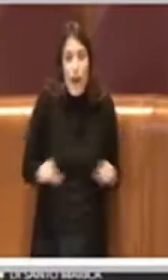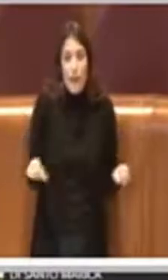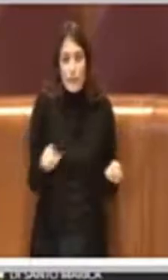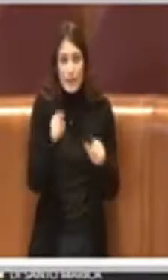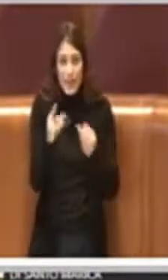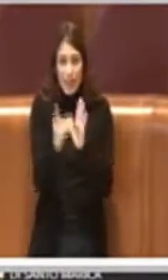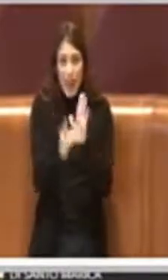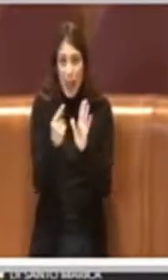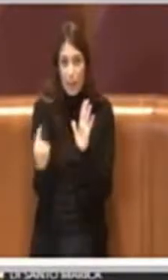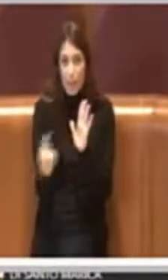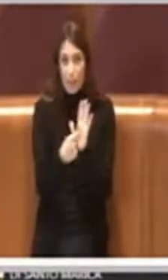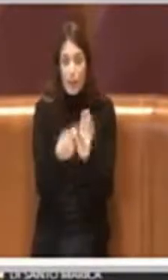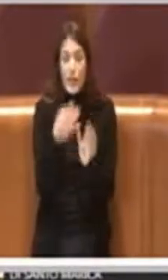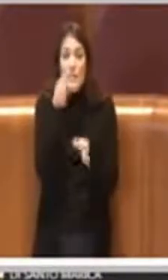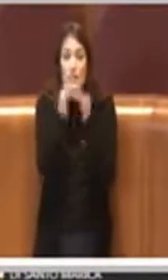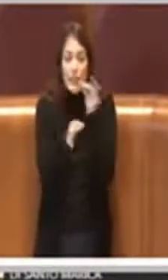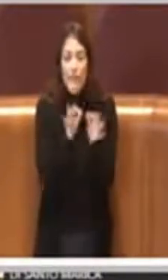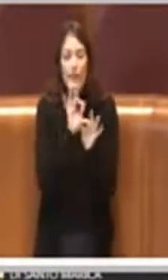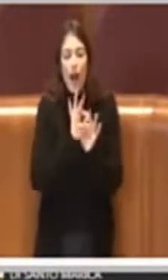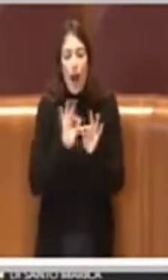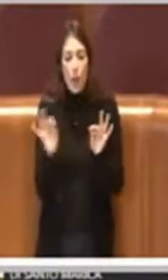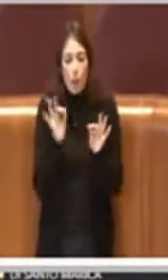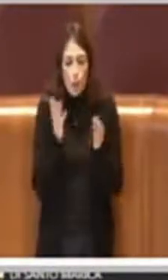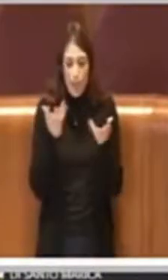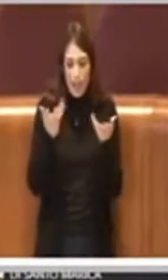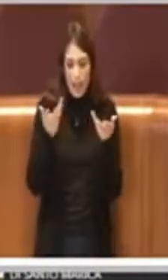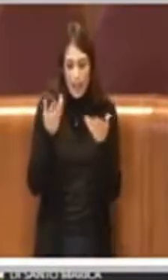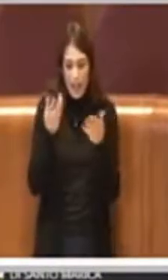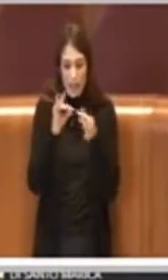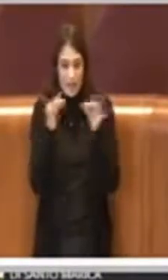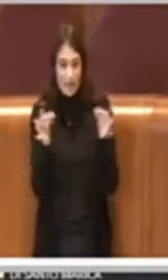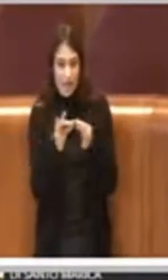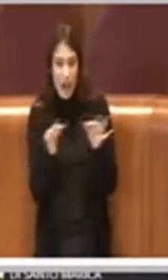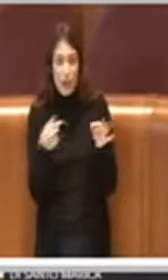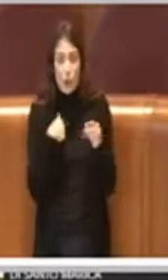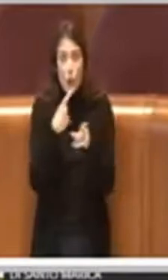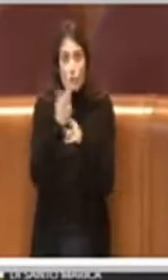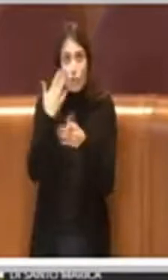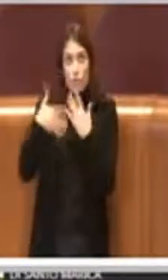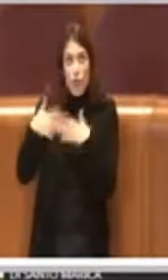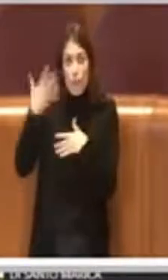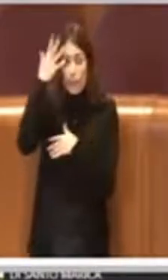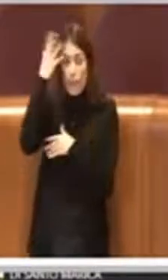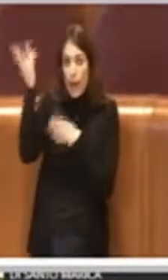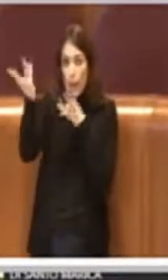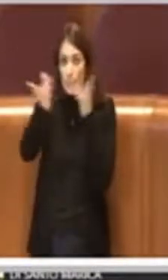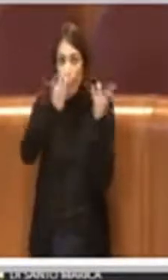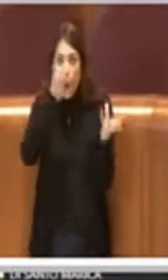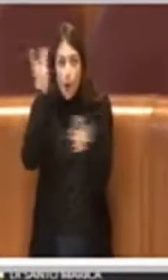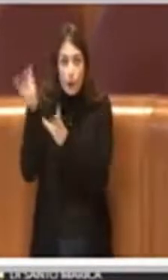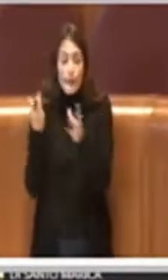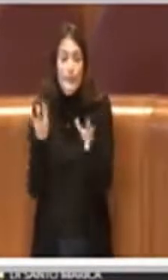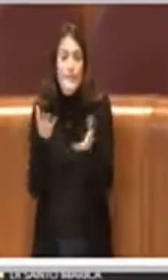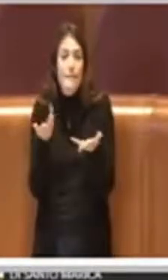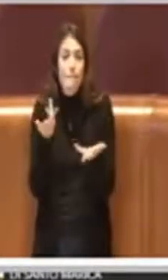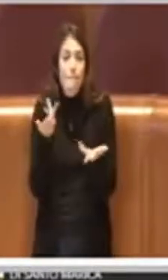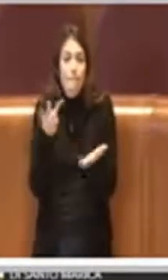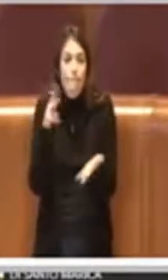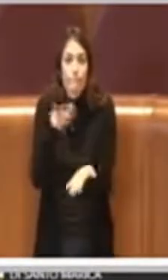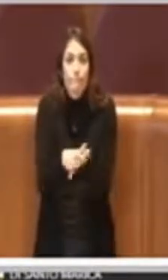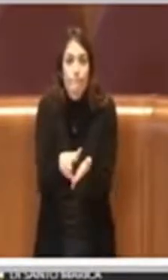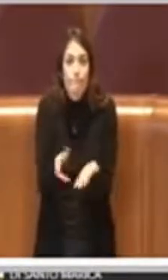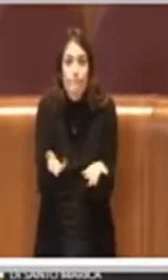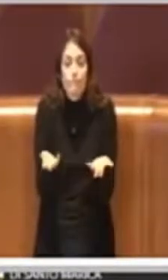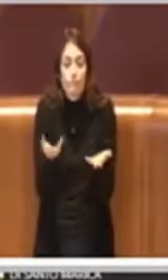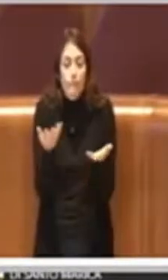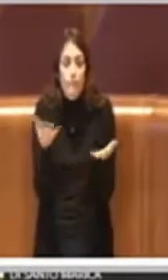Quindi poi alcune cose che ho dovuto ipotizzare nella mia proposta naturalmente non si sono